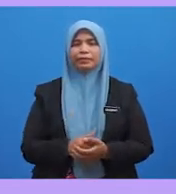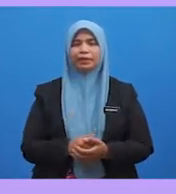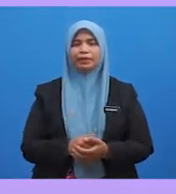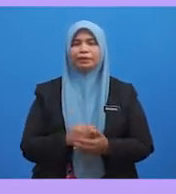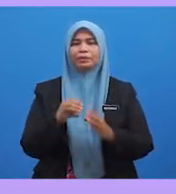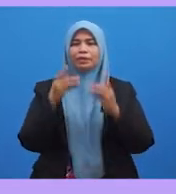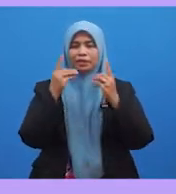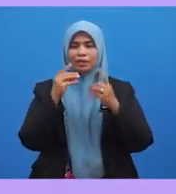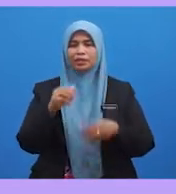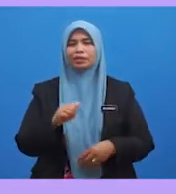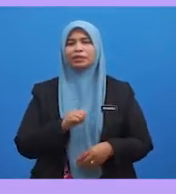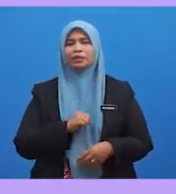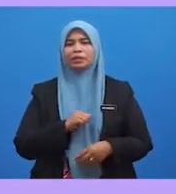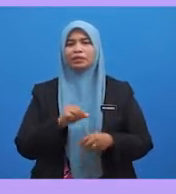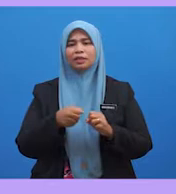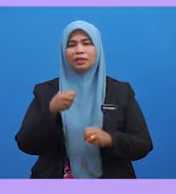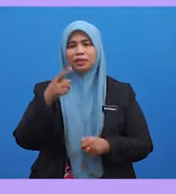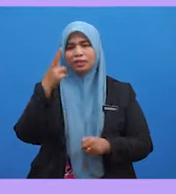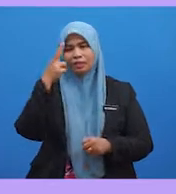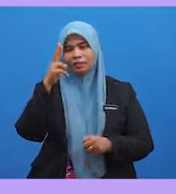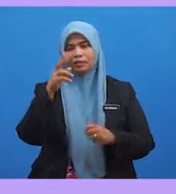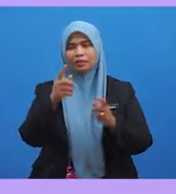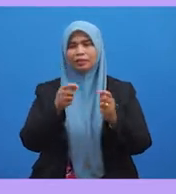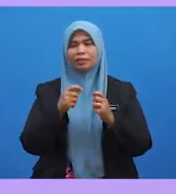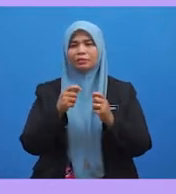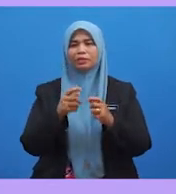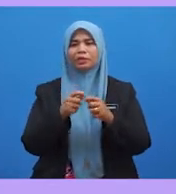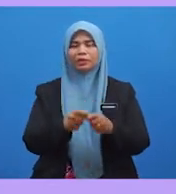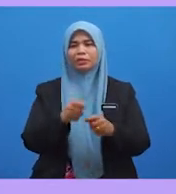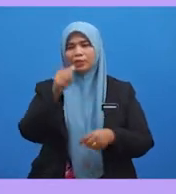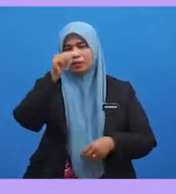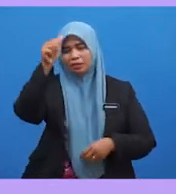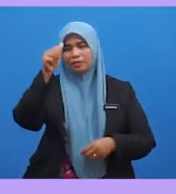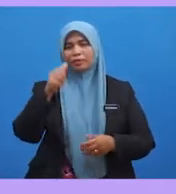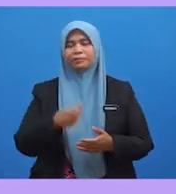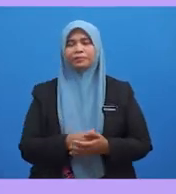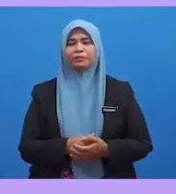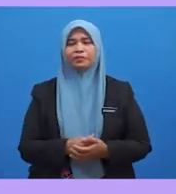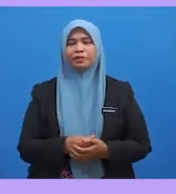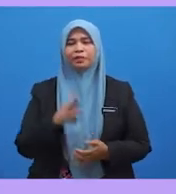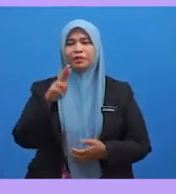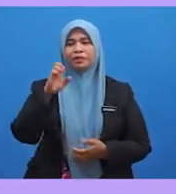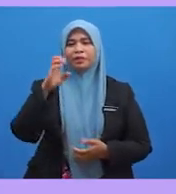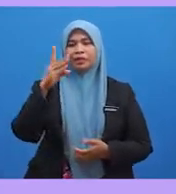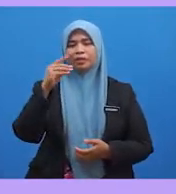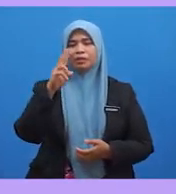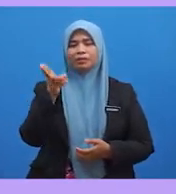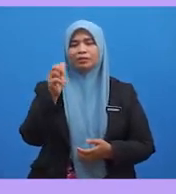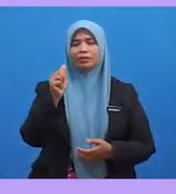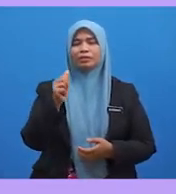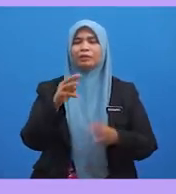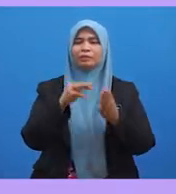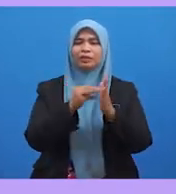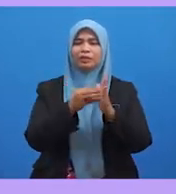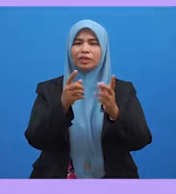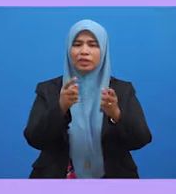mendidik diri agar redha menerima ketentuan Allah Ta'ala. Redha bermaksud menerima